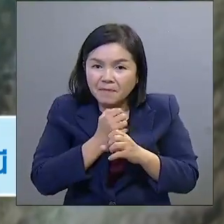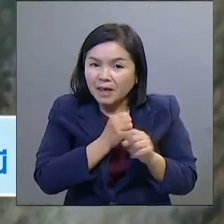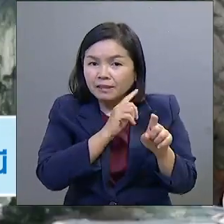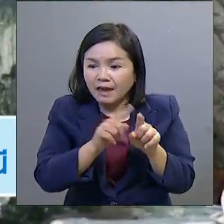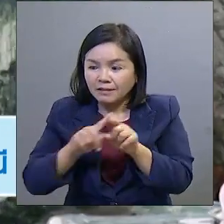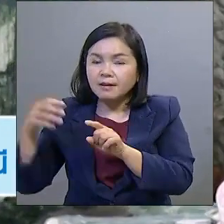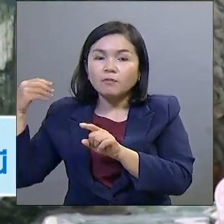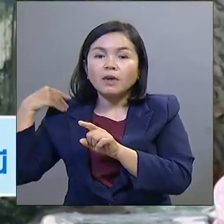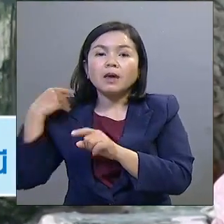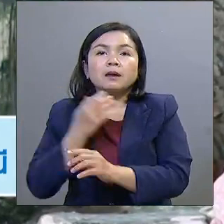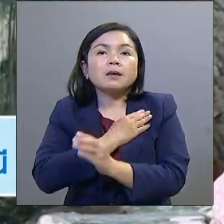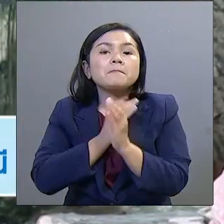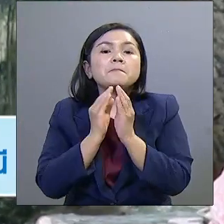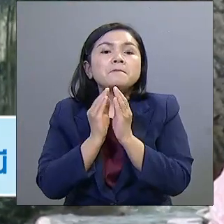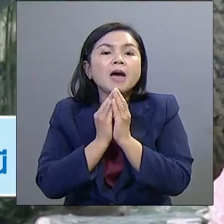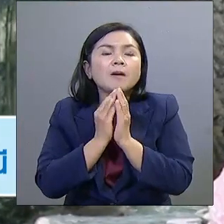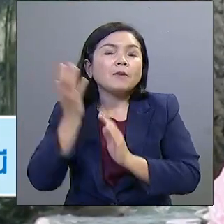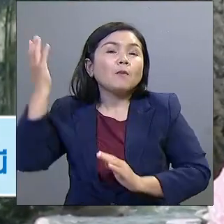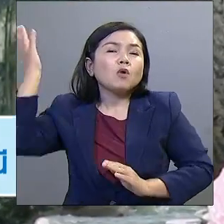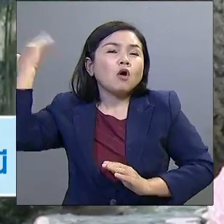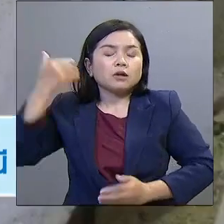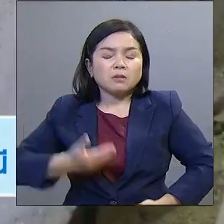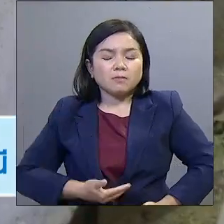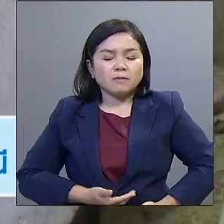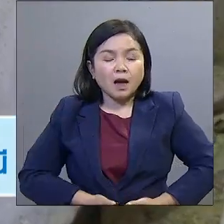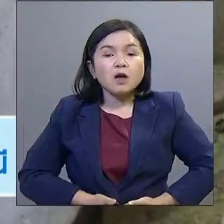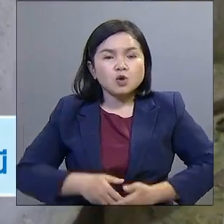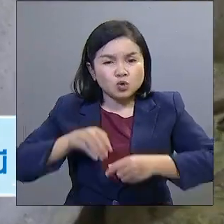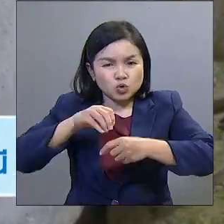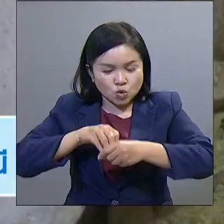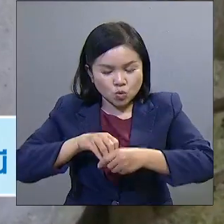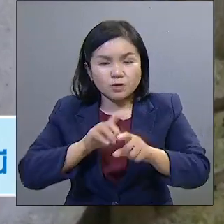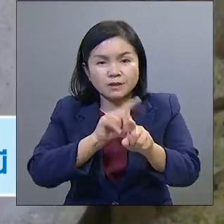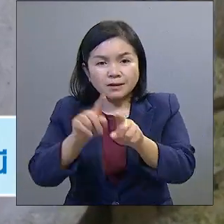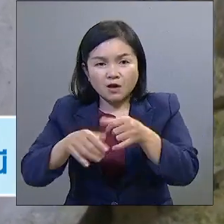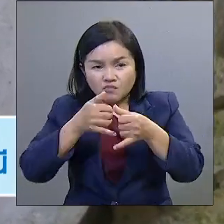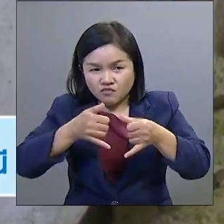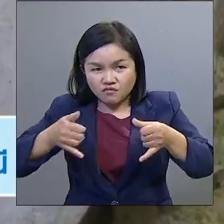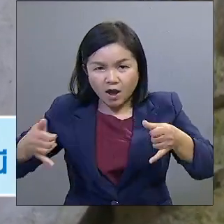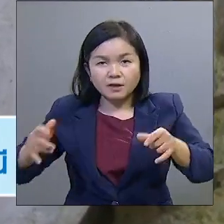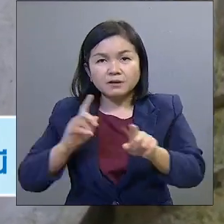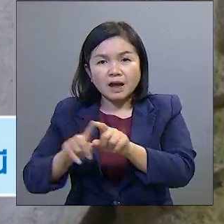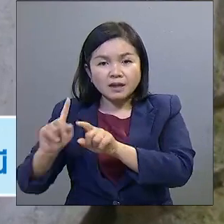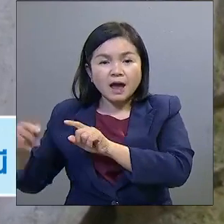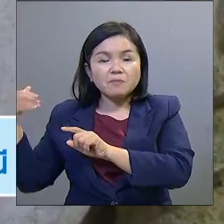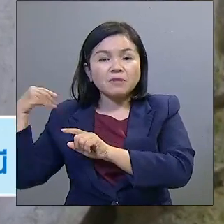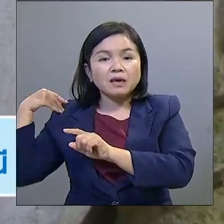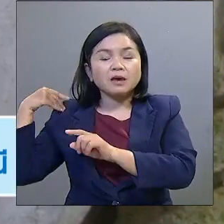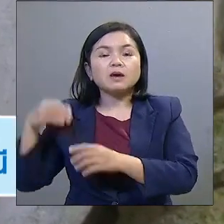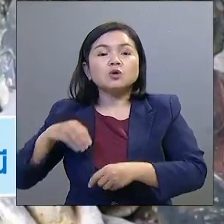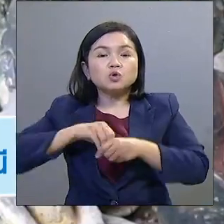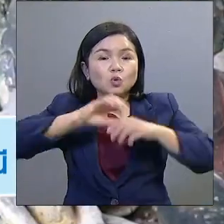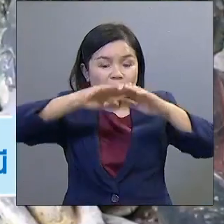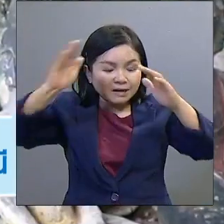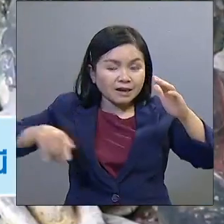ซึ่งพระพุทธรูปปางมารวิชัยและปางสมาธิประดิษฐานเรียงรายเป็นแถวชิดผนังถ้ำทางด้านทิศเหนือและทิศใต้ค่ะ